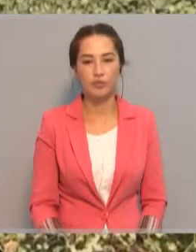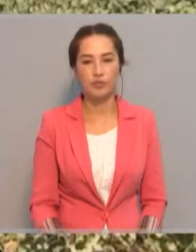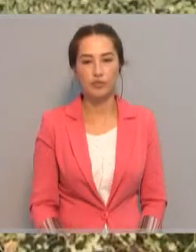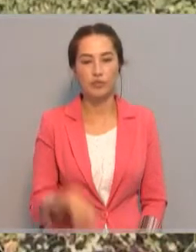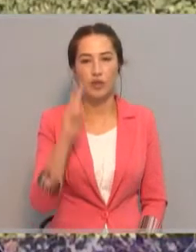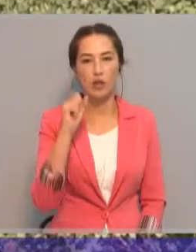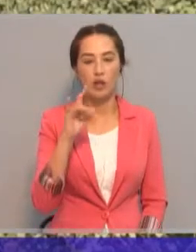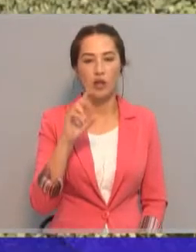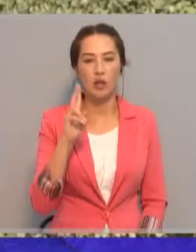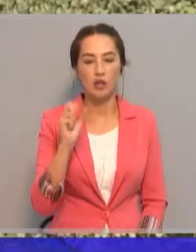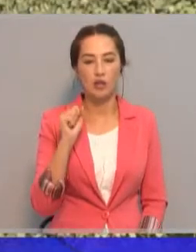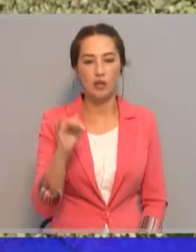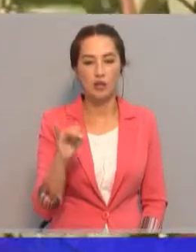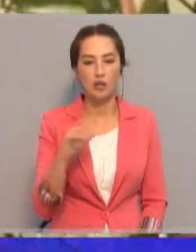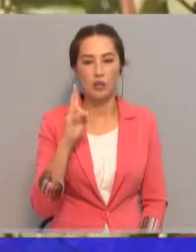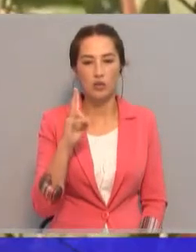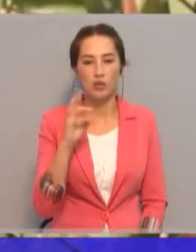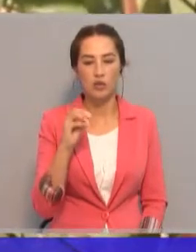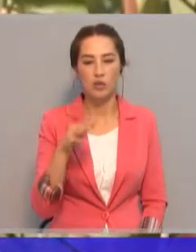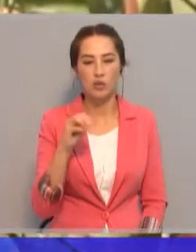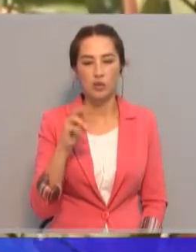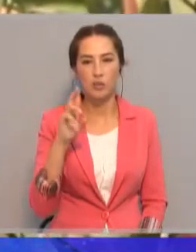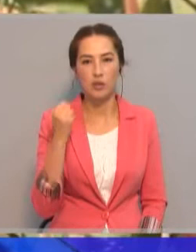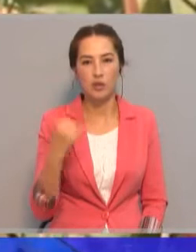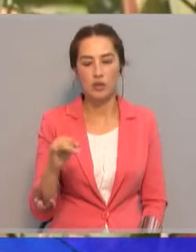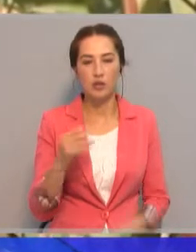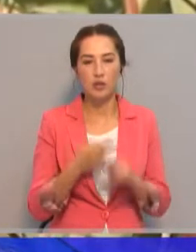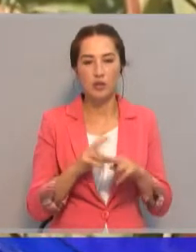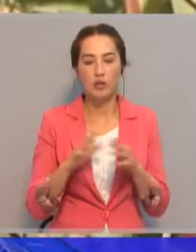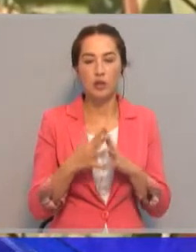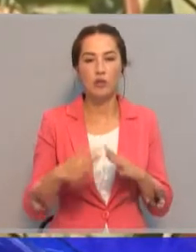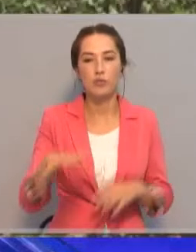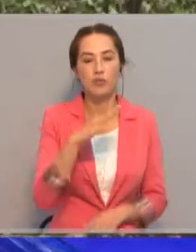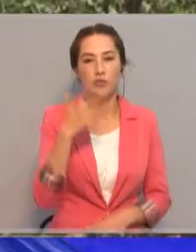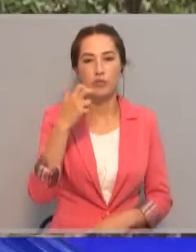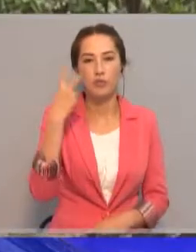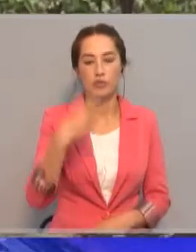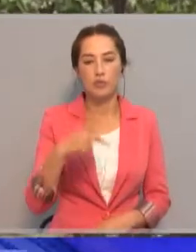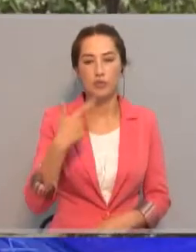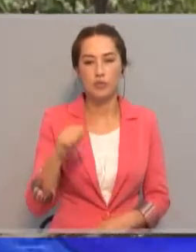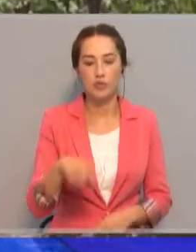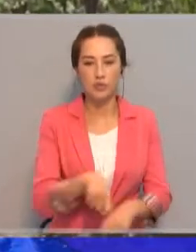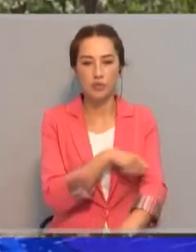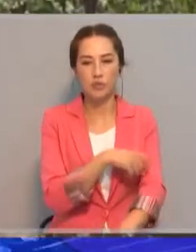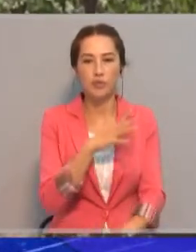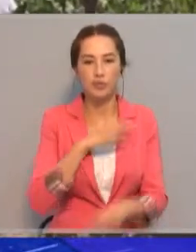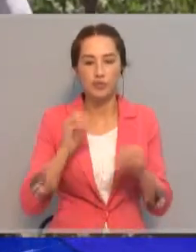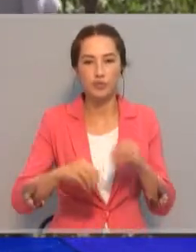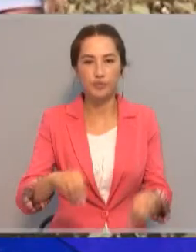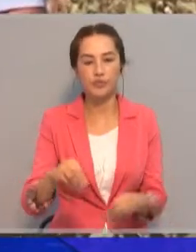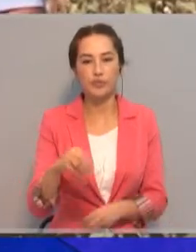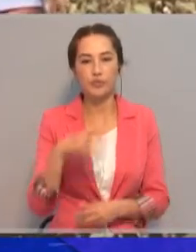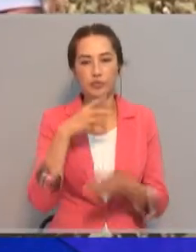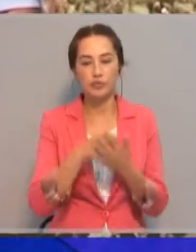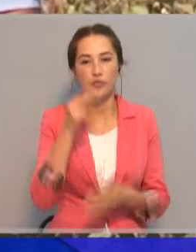Қарақай ауылдық округы Кетебай ауылындағы Кетебай өндірістік кооперативіне қарасты 320 гектар жерге мақта егілген. Онда отандық